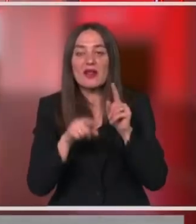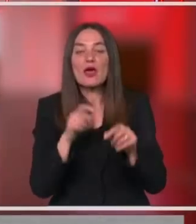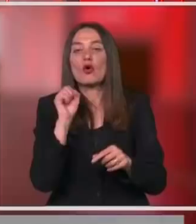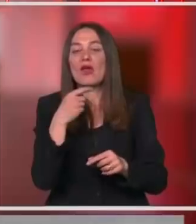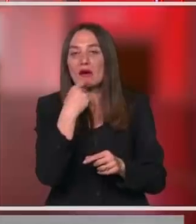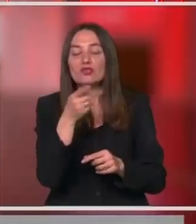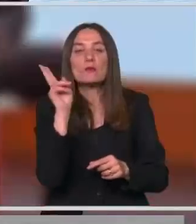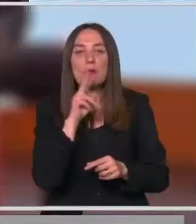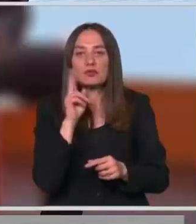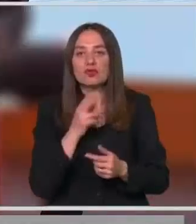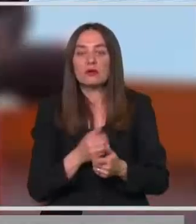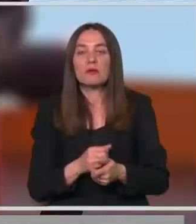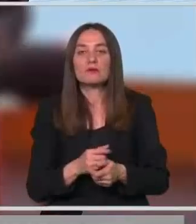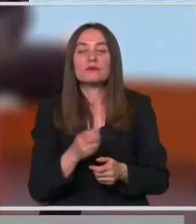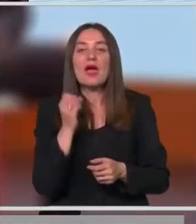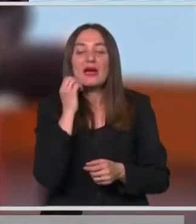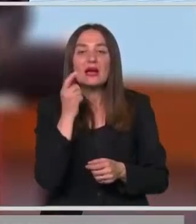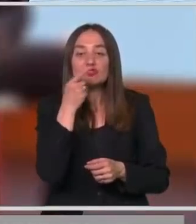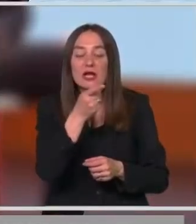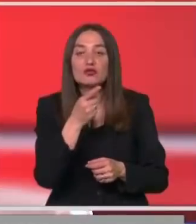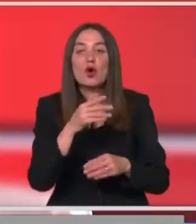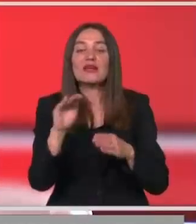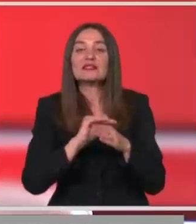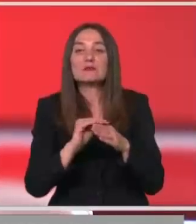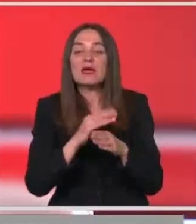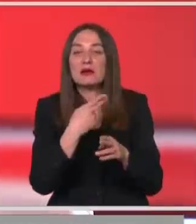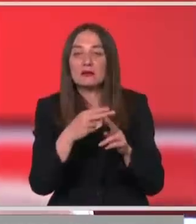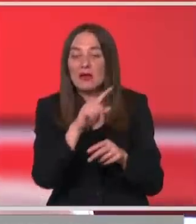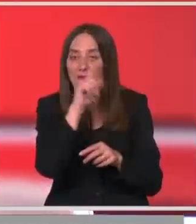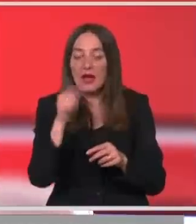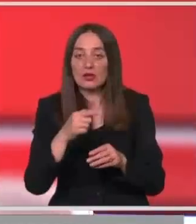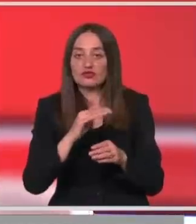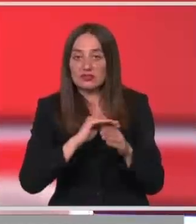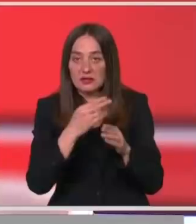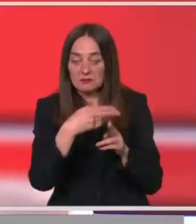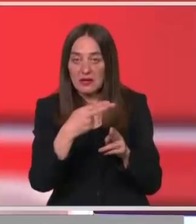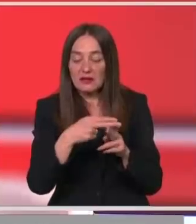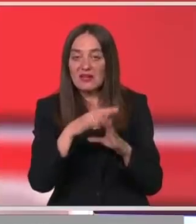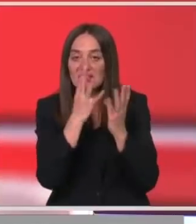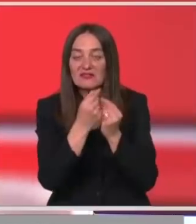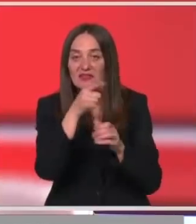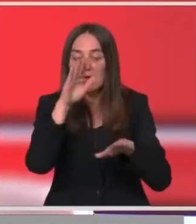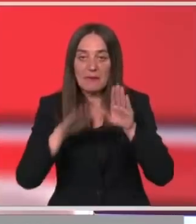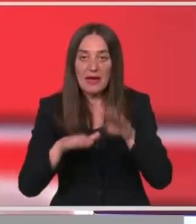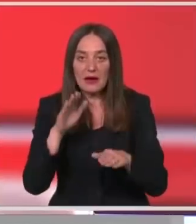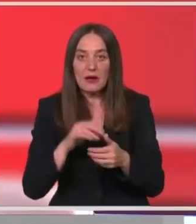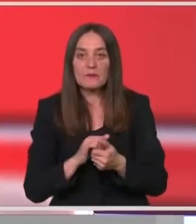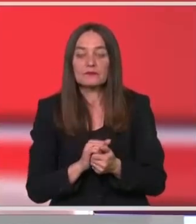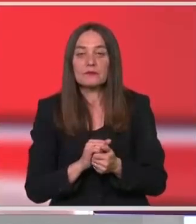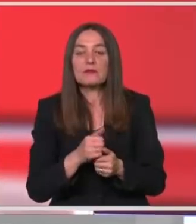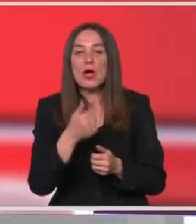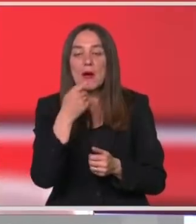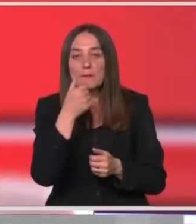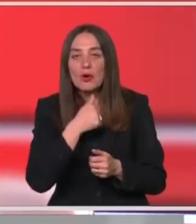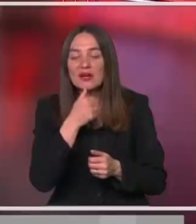kažem, uobičajeno. Dobro, kad će se to izmiriti? Dakle, da li će se izmiriti sve te mere, dakle, porezi